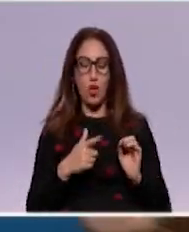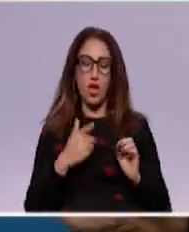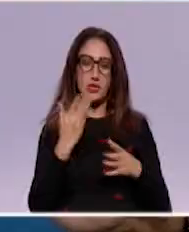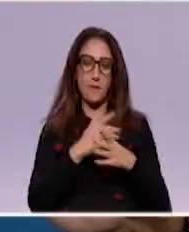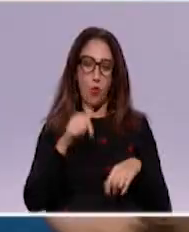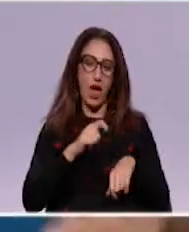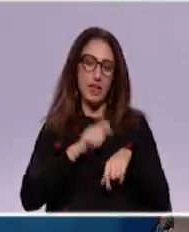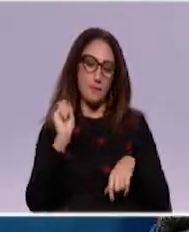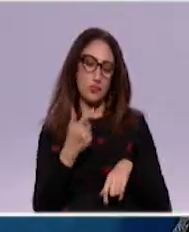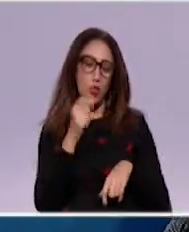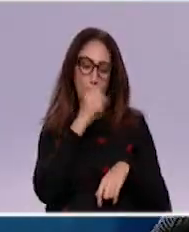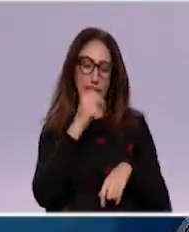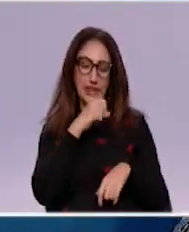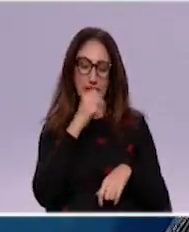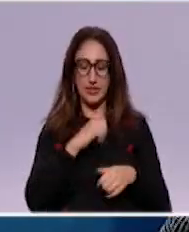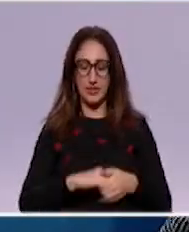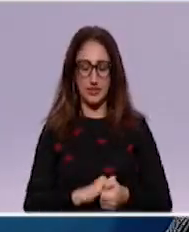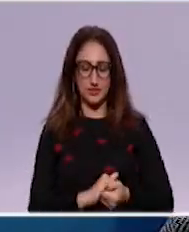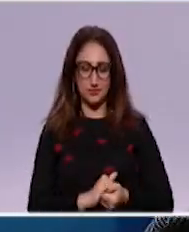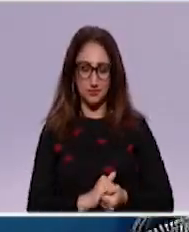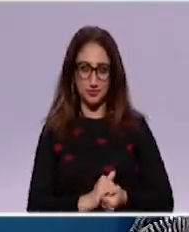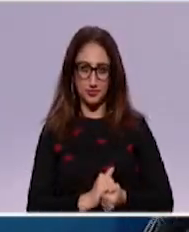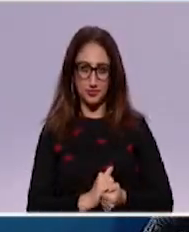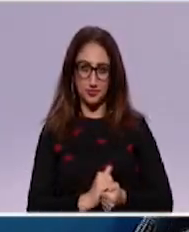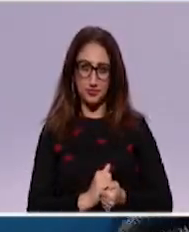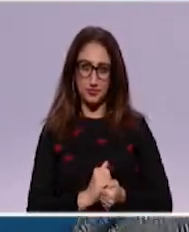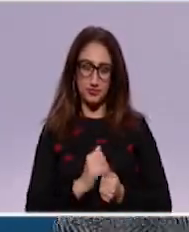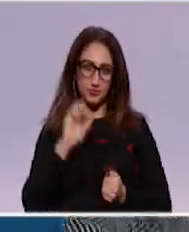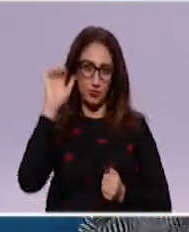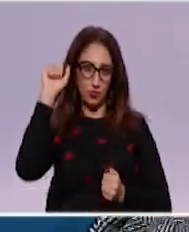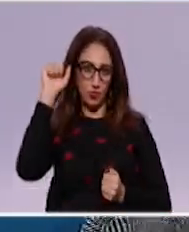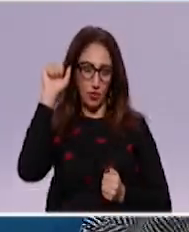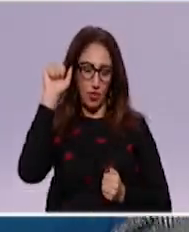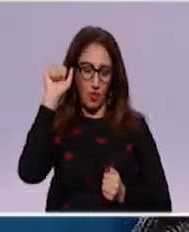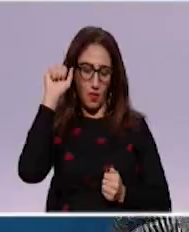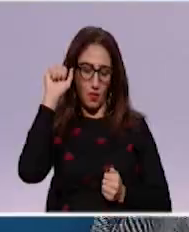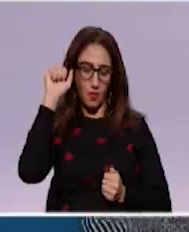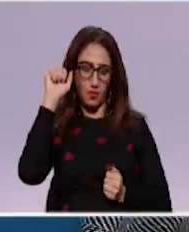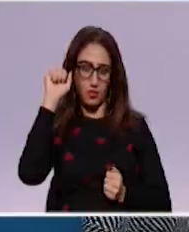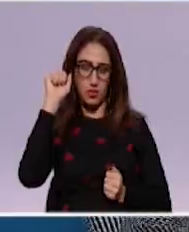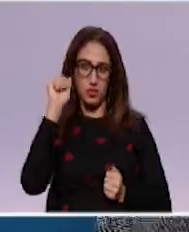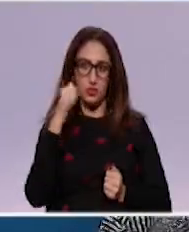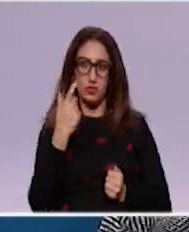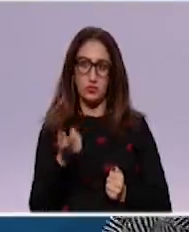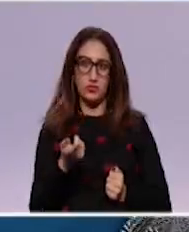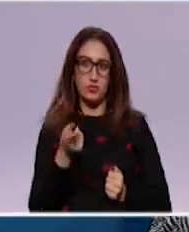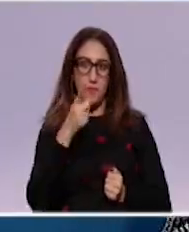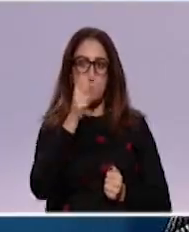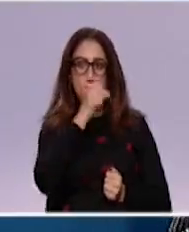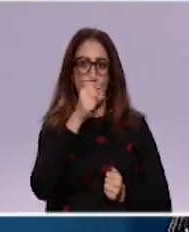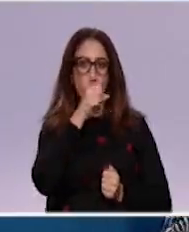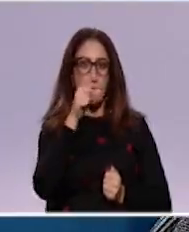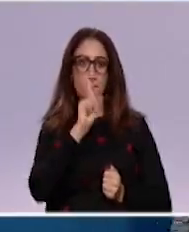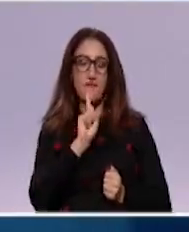مش مغني وما يصحش النقابة تعتبر انه مطرب ولا يمتحنه كأنه مطرب